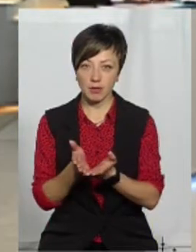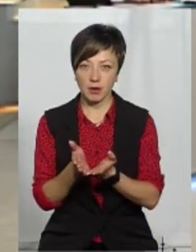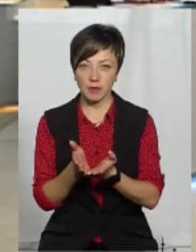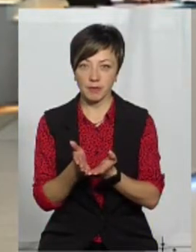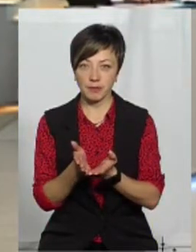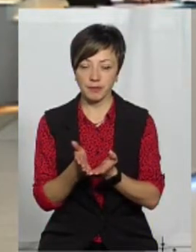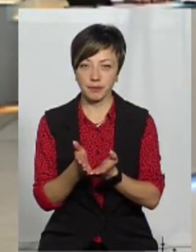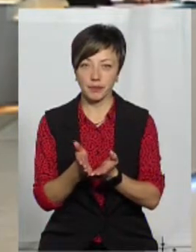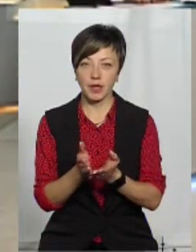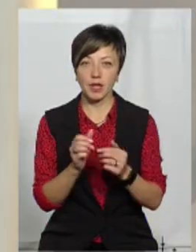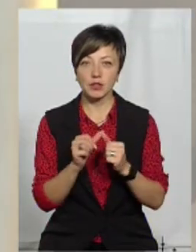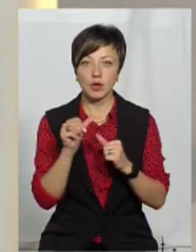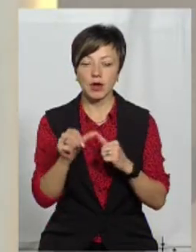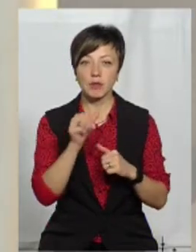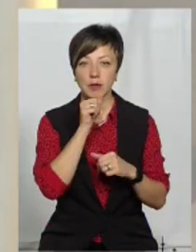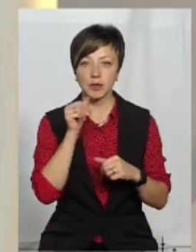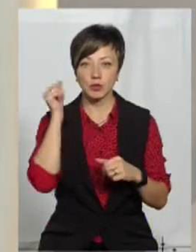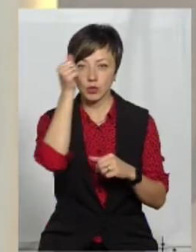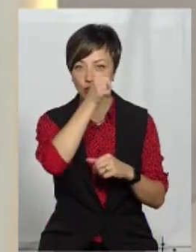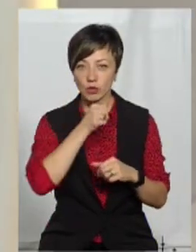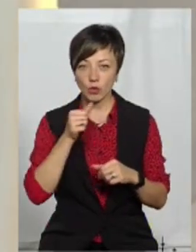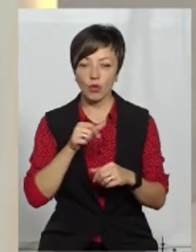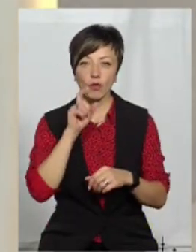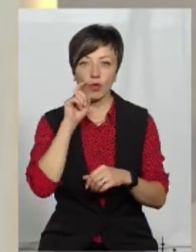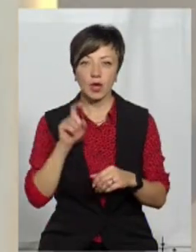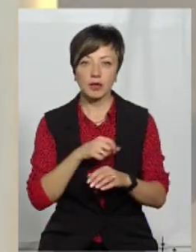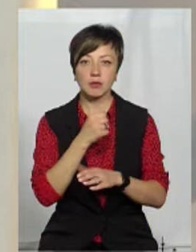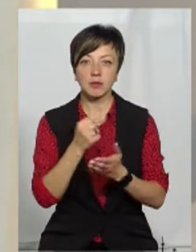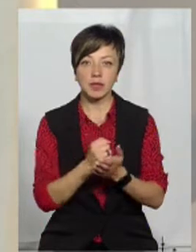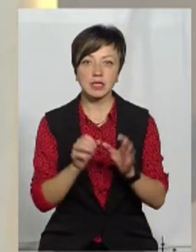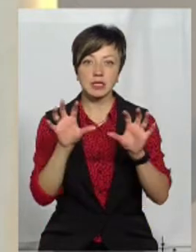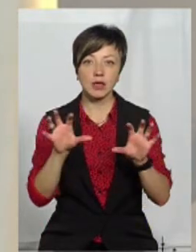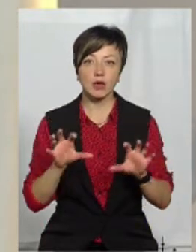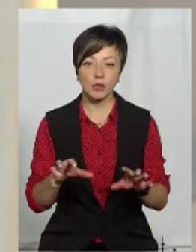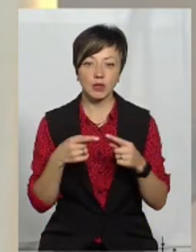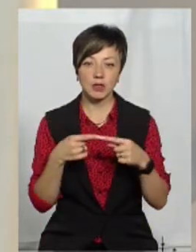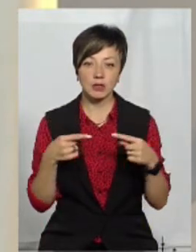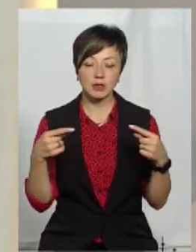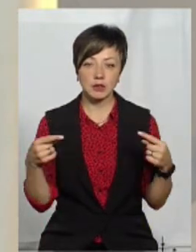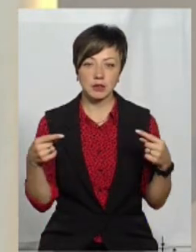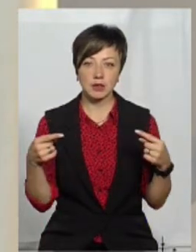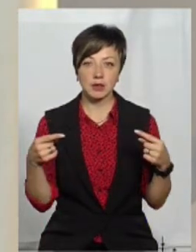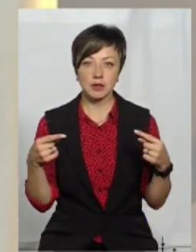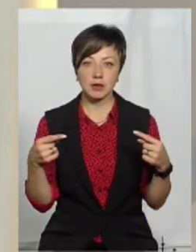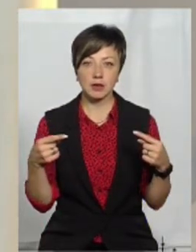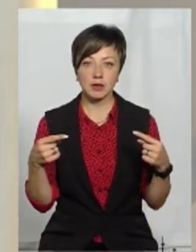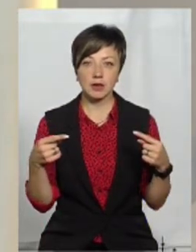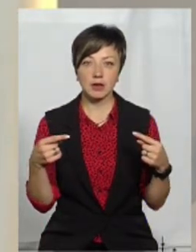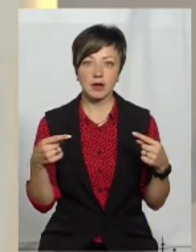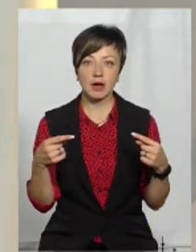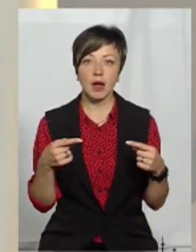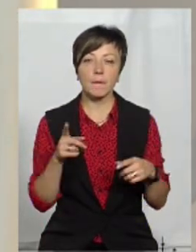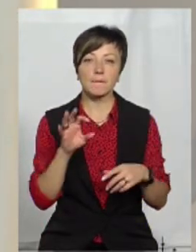явищу. Зокрема, минулого року був прийнятий закон, там ряд змін до ряду законів, в тому числі до Кодексу про